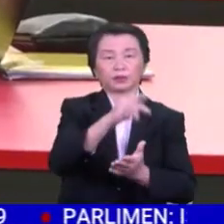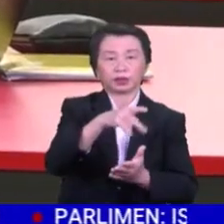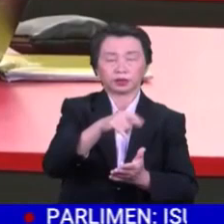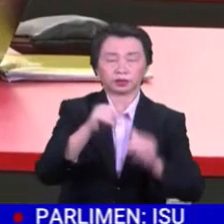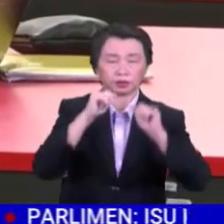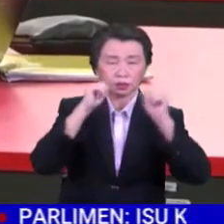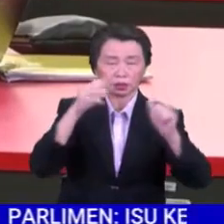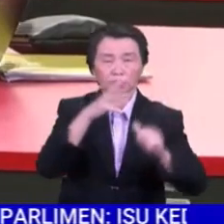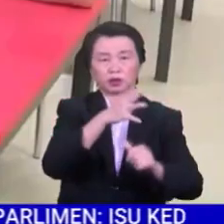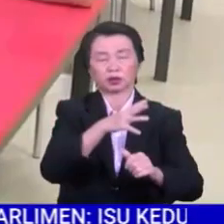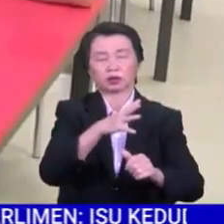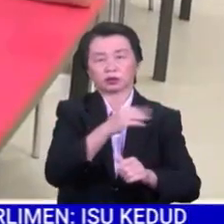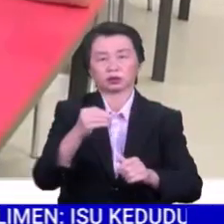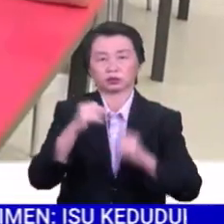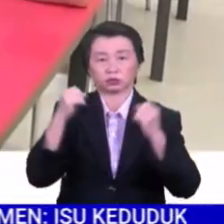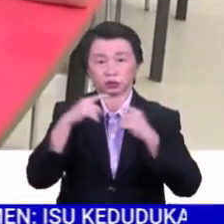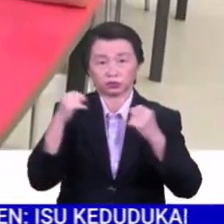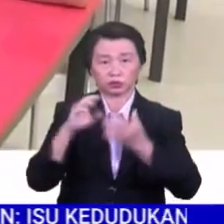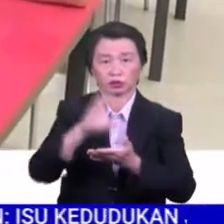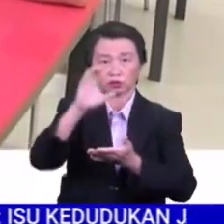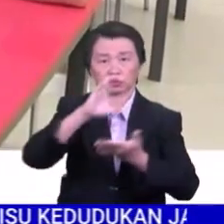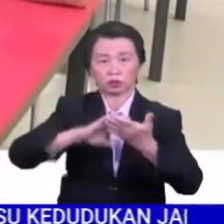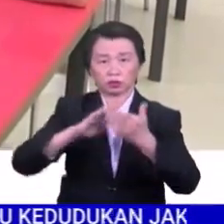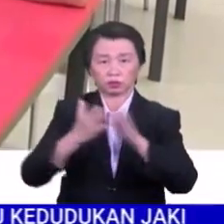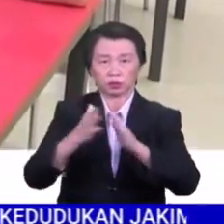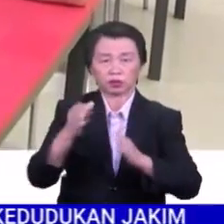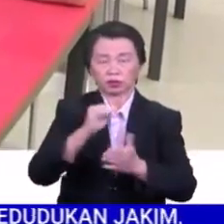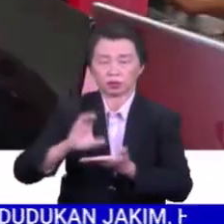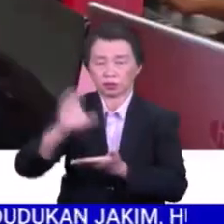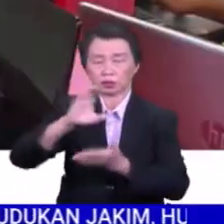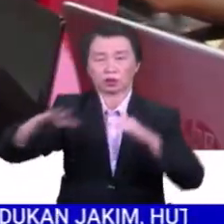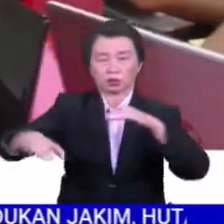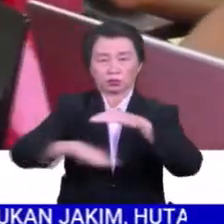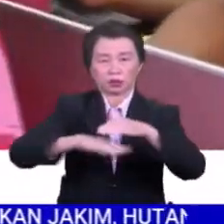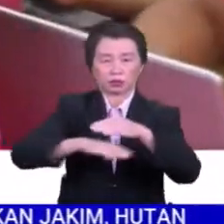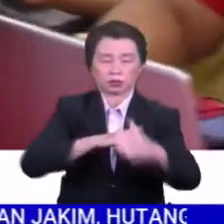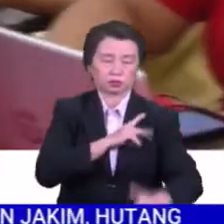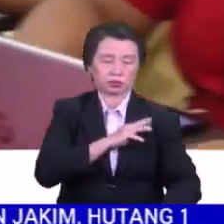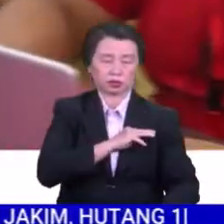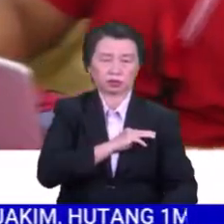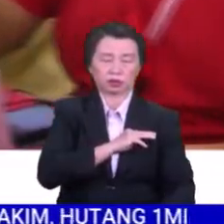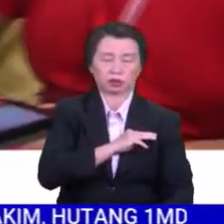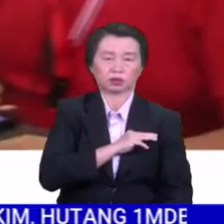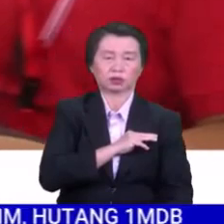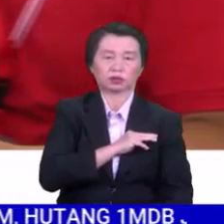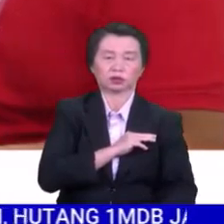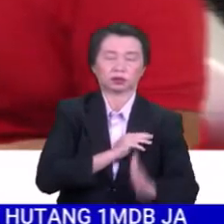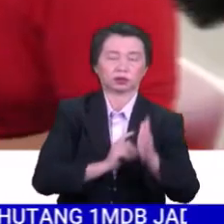awam dan swasta, kolej komuniti dan kolej di bawah Kementerian Pengajian Tinggi.